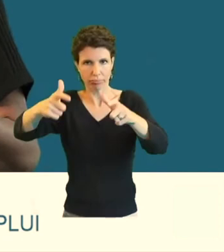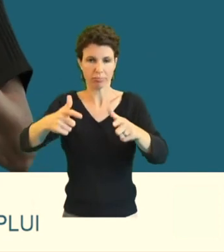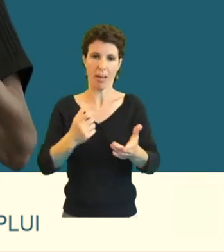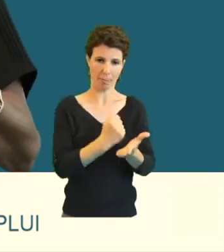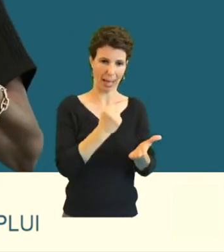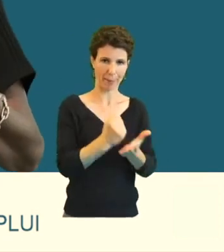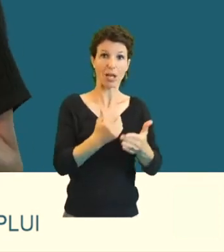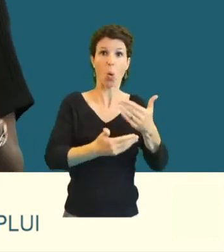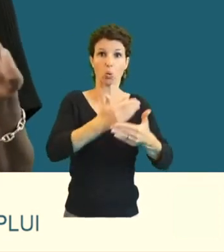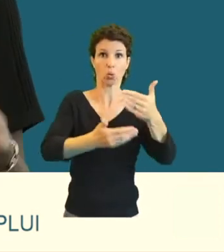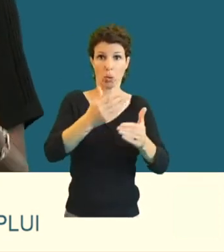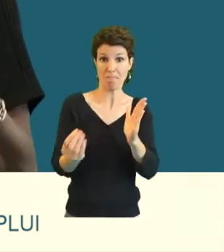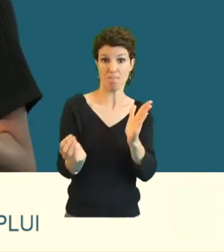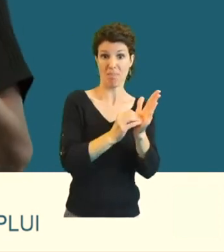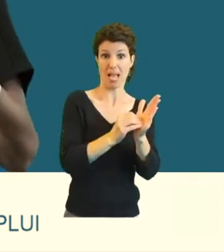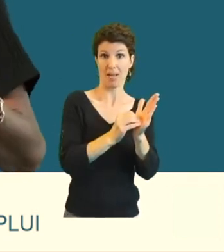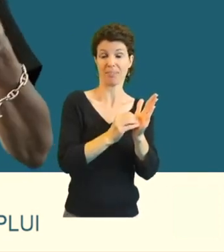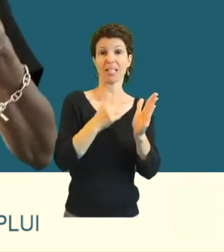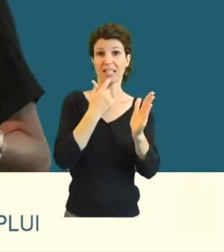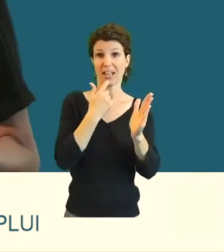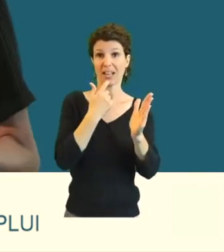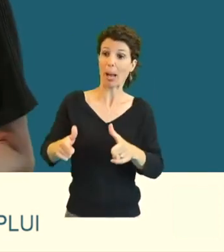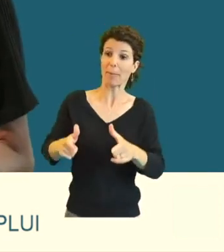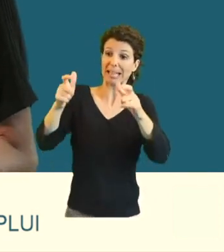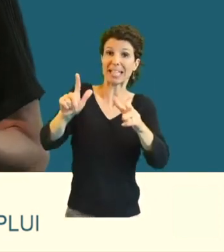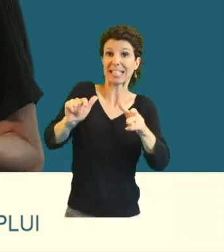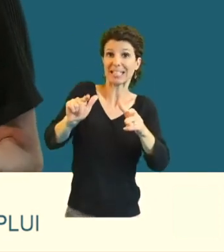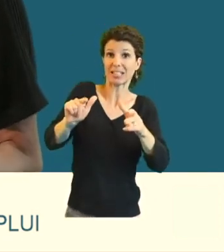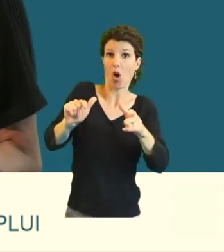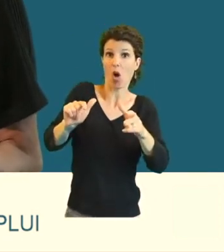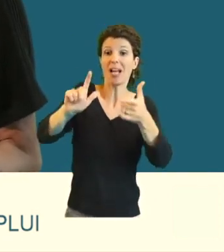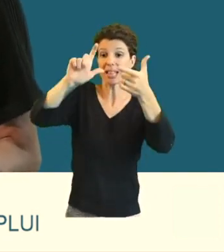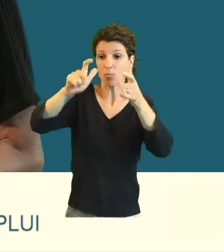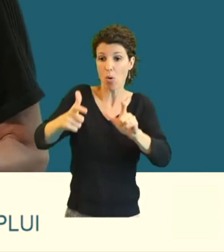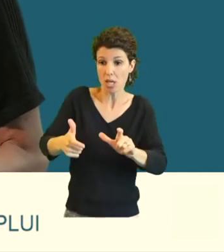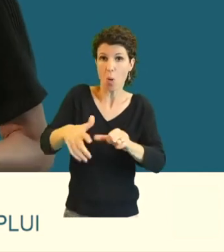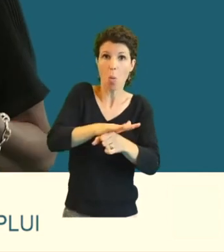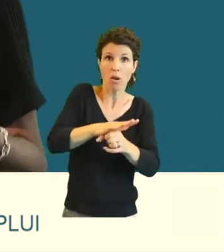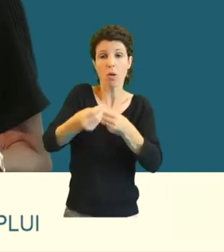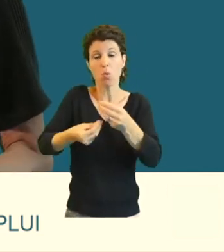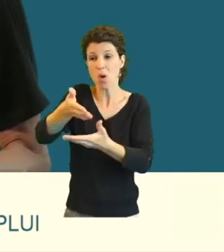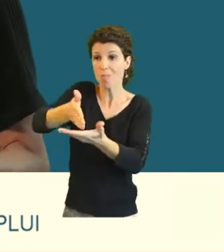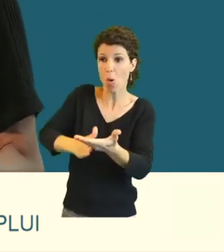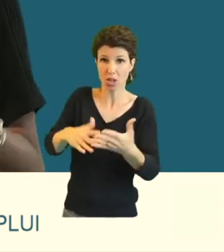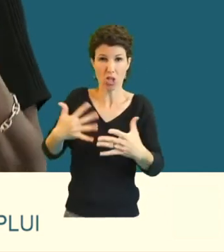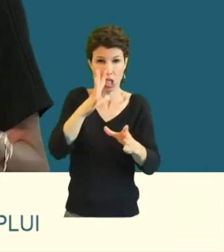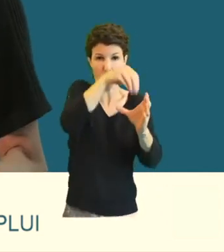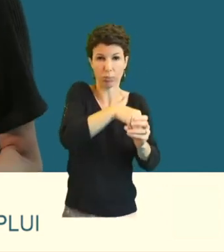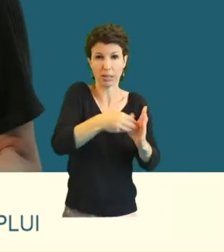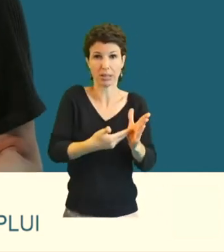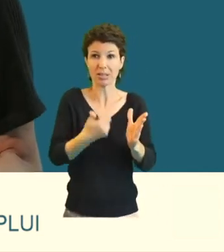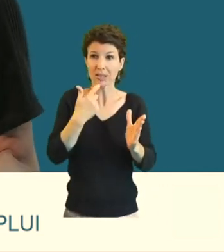y a démolition de toute ou partie du bâti existant. Donc aujourd'hui, rajouter une